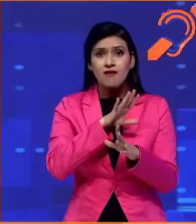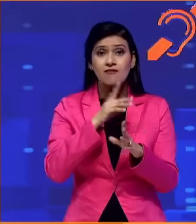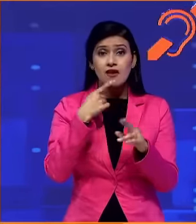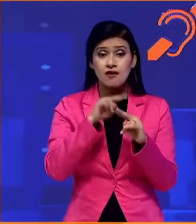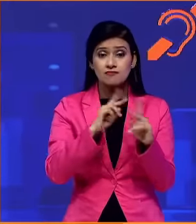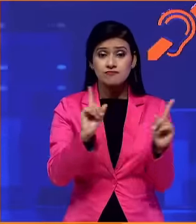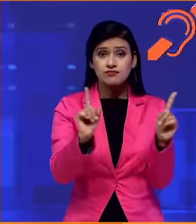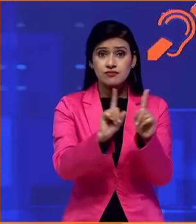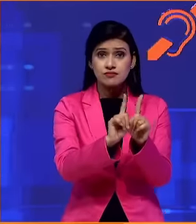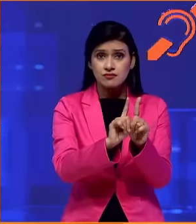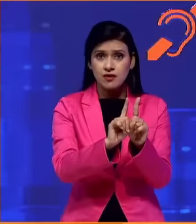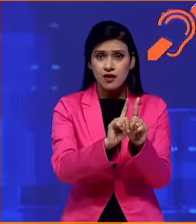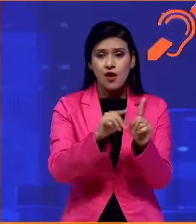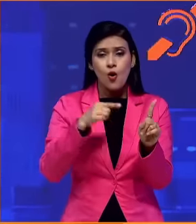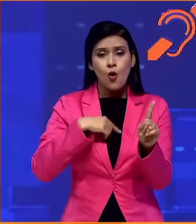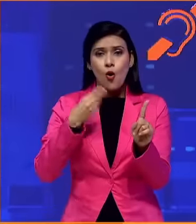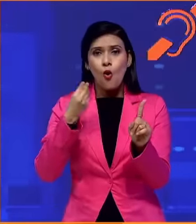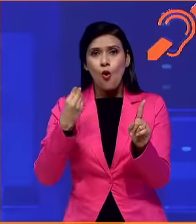सकताहै।इसीलिएवे